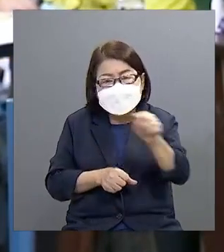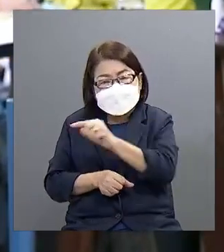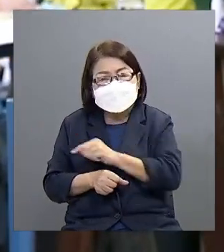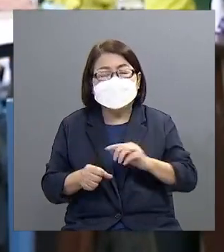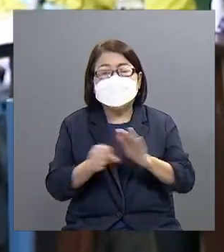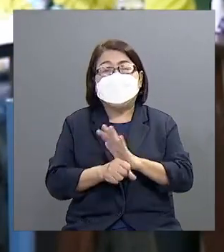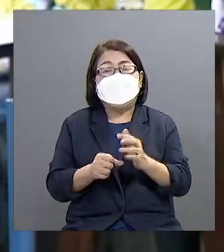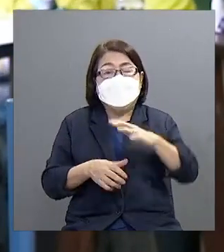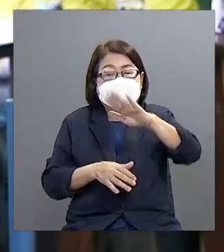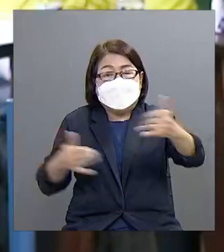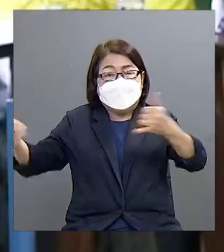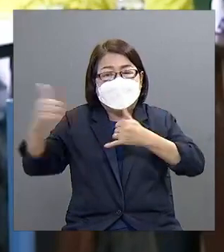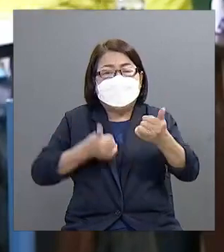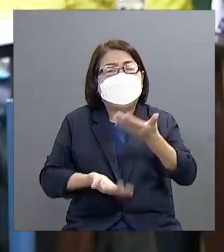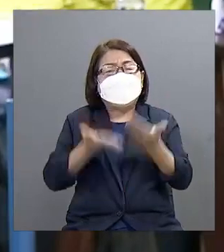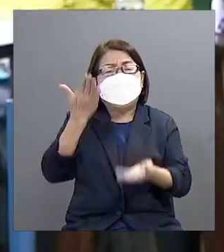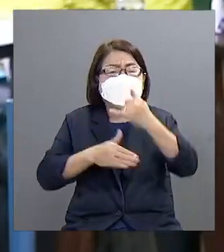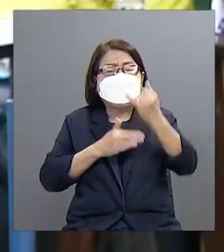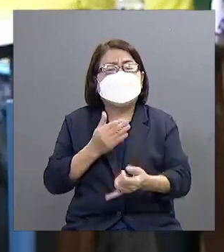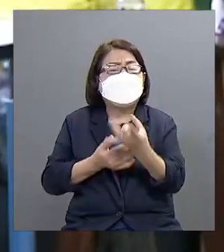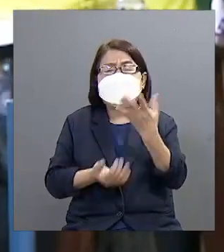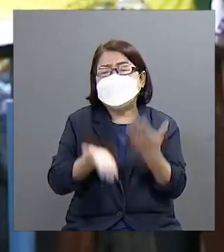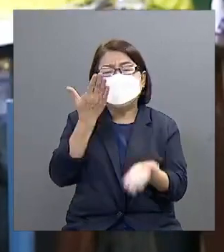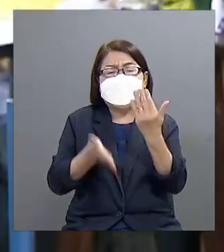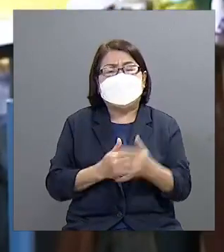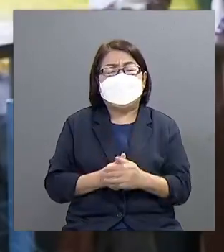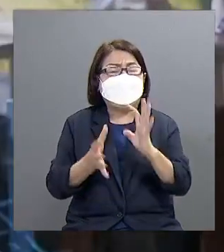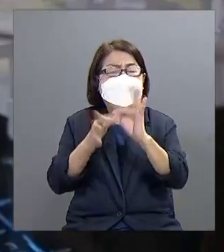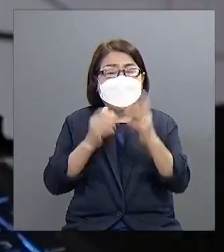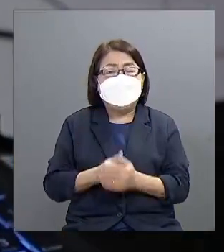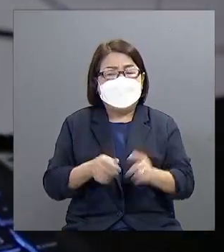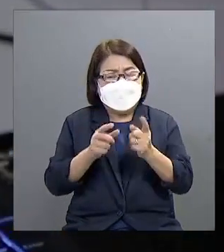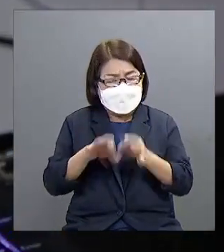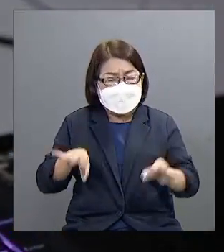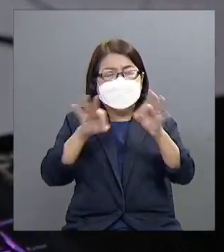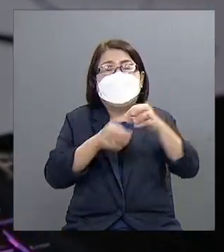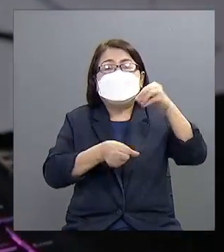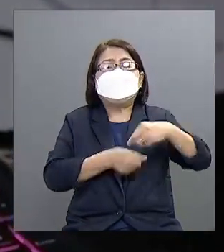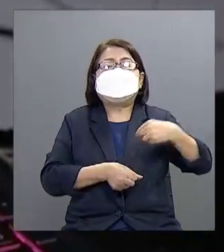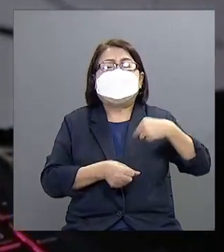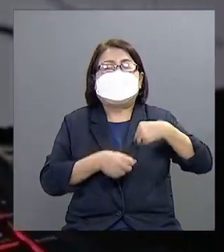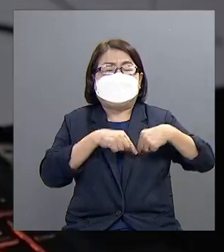ไม่จำกัดวุฒิไม่จำกัดความสามารถแต่ใจของเขาสำคัญที่สุดครับ